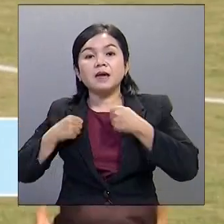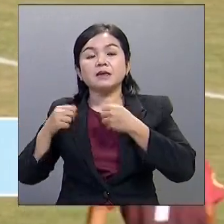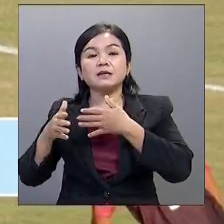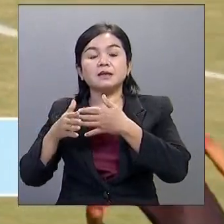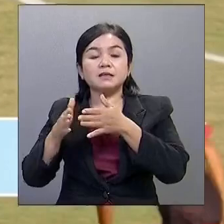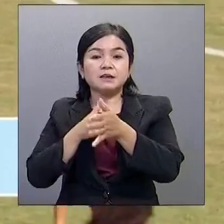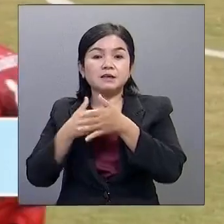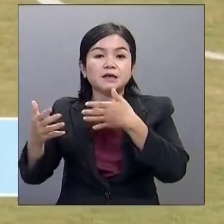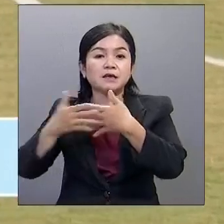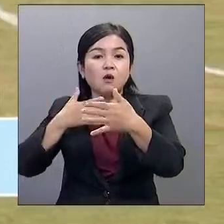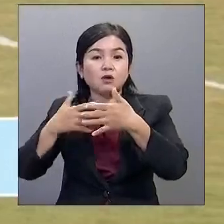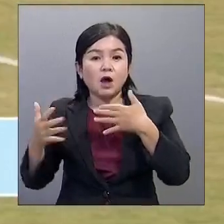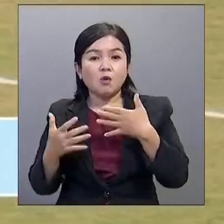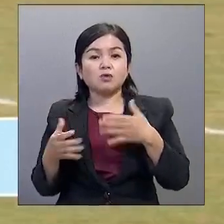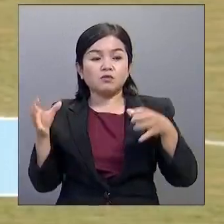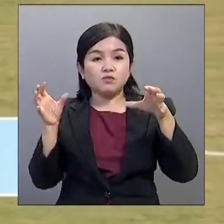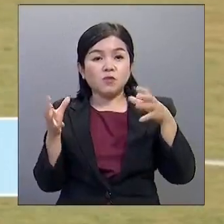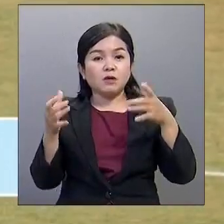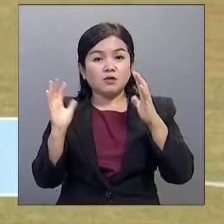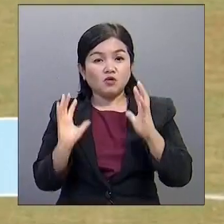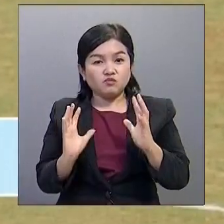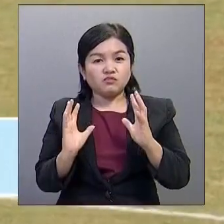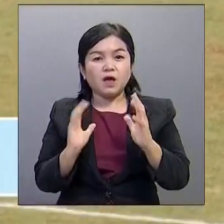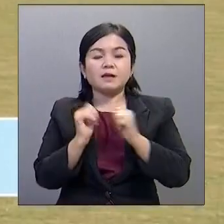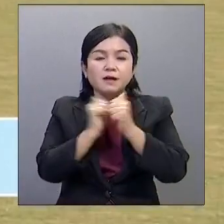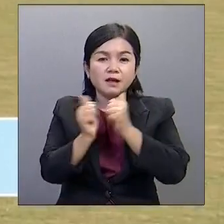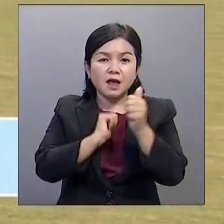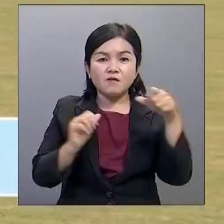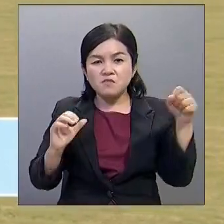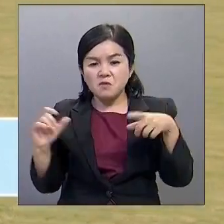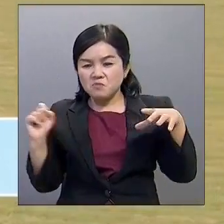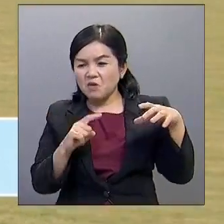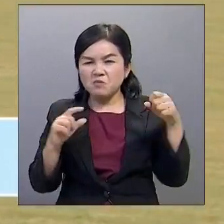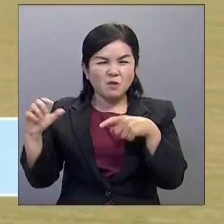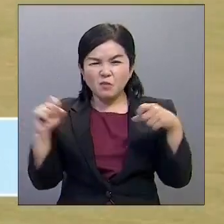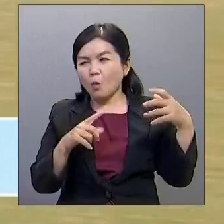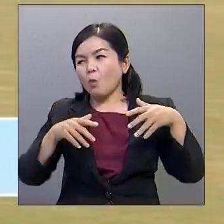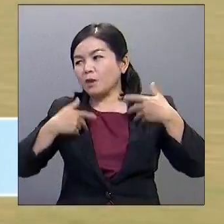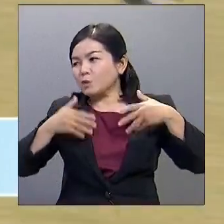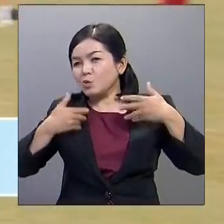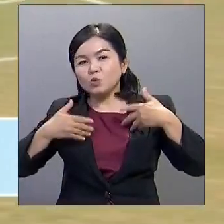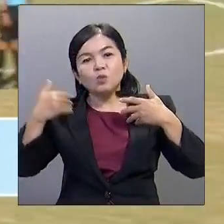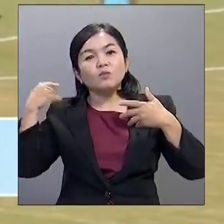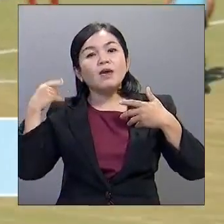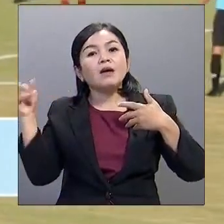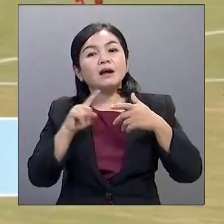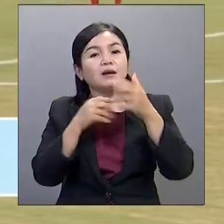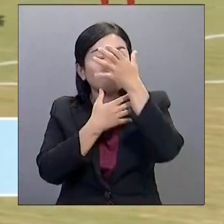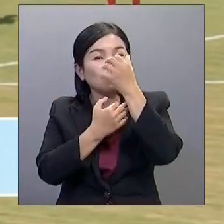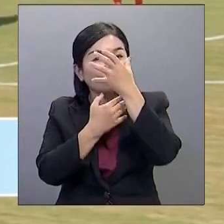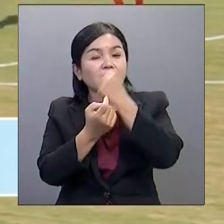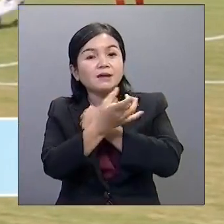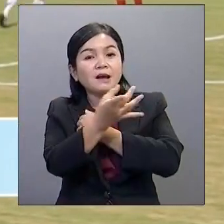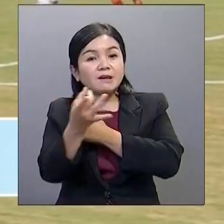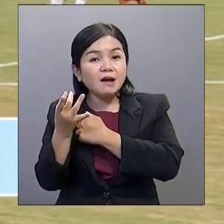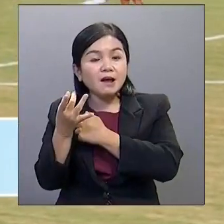งขันที่นักกีฬาทั้ง2ทีมแข่งขันกันอย่างสูสีครับผลัดกันบุกยิงประตูฝ่ายตรงข้ามอย่างสนุกสนานเลยครับ คือไฮไลท์เนี่ยคุณผู้ชมคะคือน